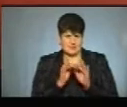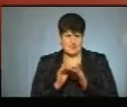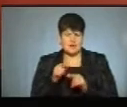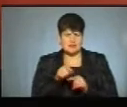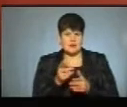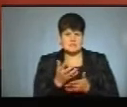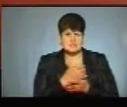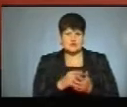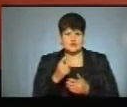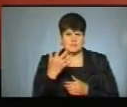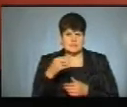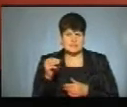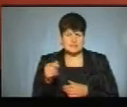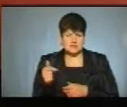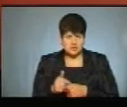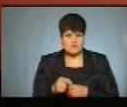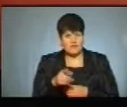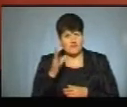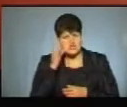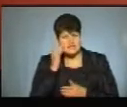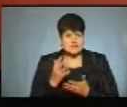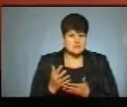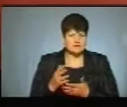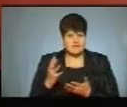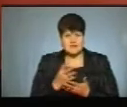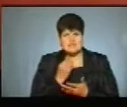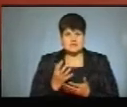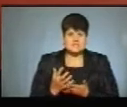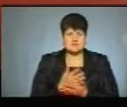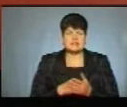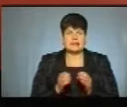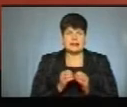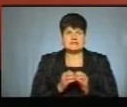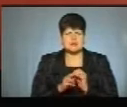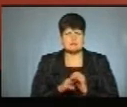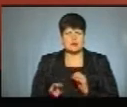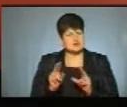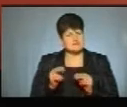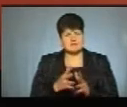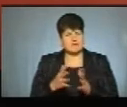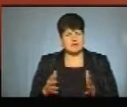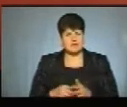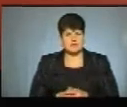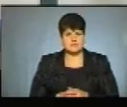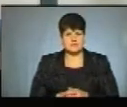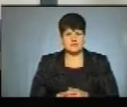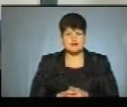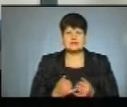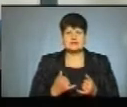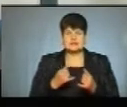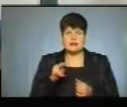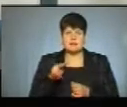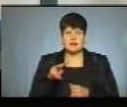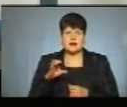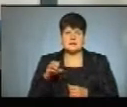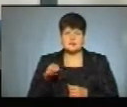тисяч гривень. Як вважаєте, чи вдасться зібрати таку суму, 10 мільйонів, все-таки цифра велика? Ну, для пласту, по-перше, це не